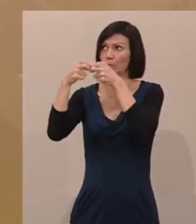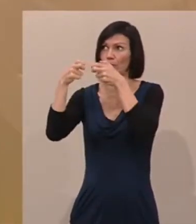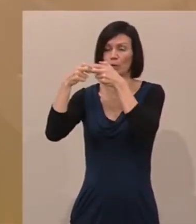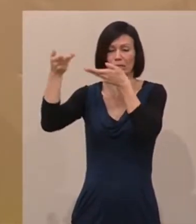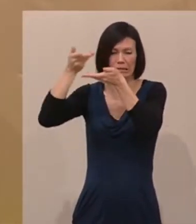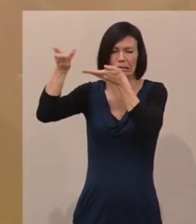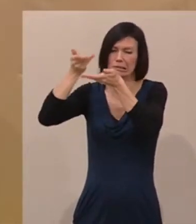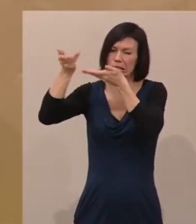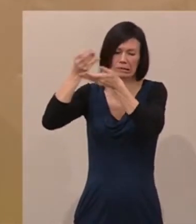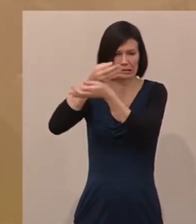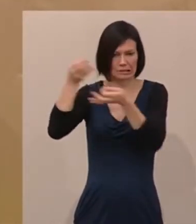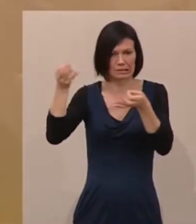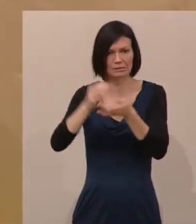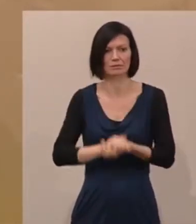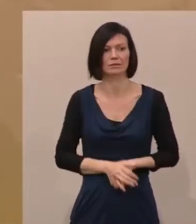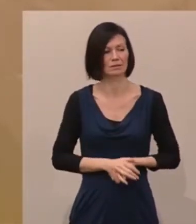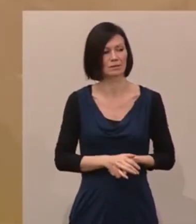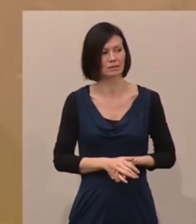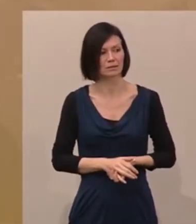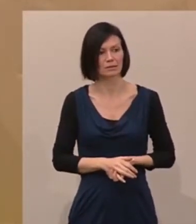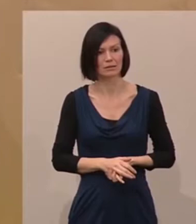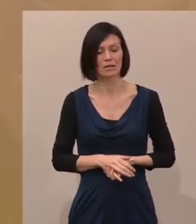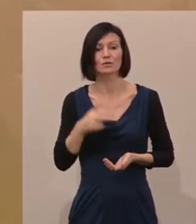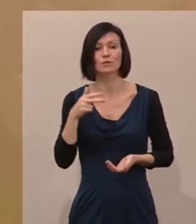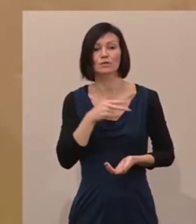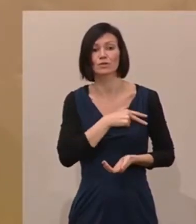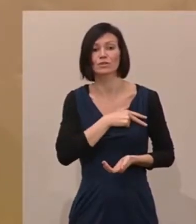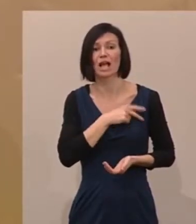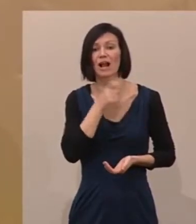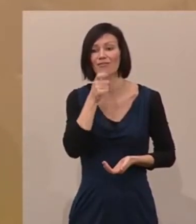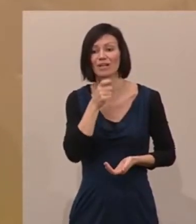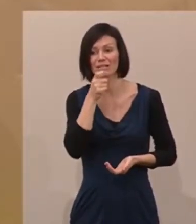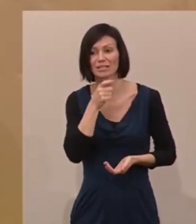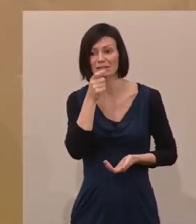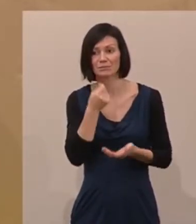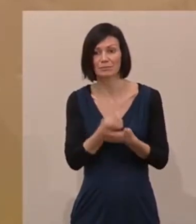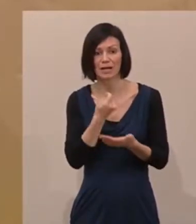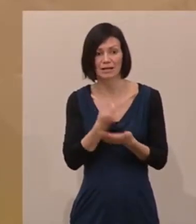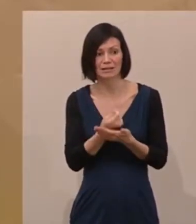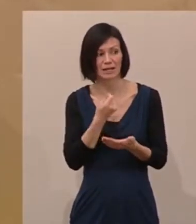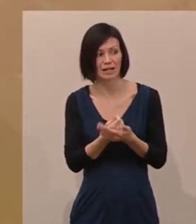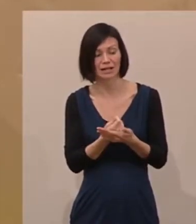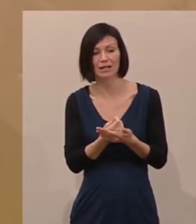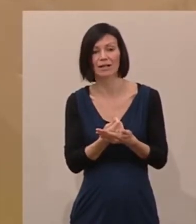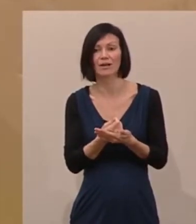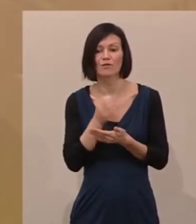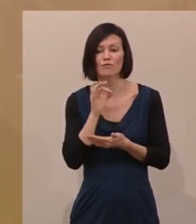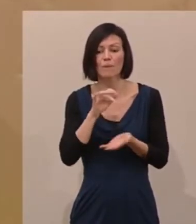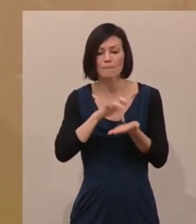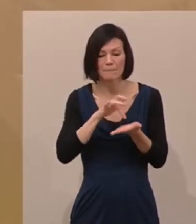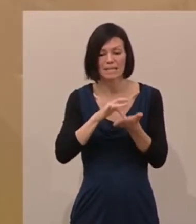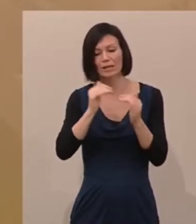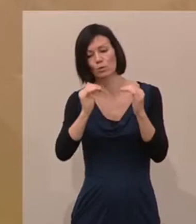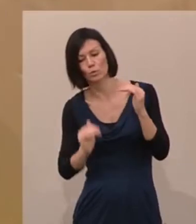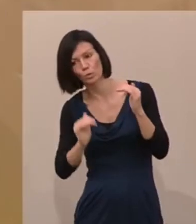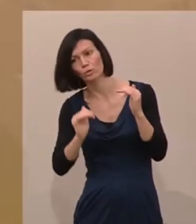eine Mehrwertsteuerrichtlinie. Senken wir die Sozialversicherungsbeiträge insbesondere für mittlere und